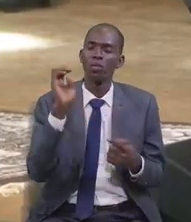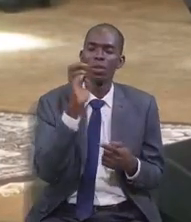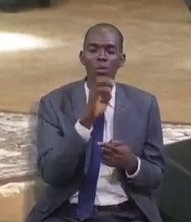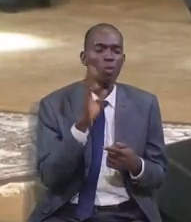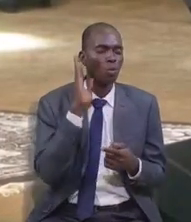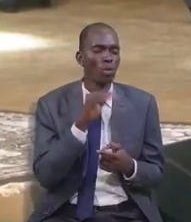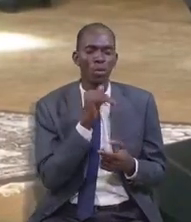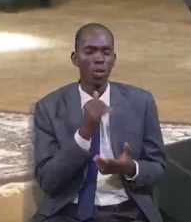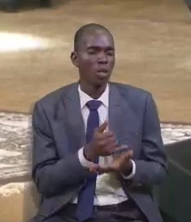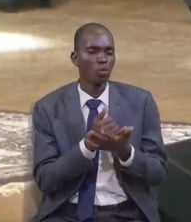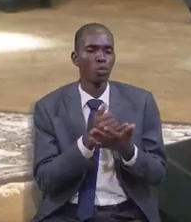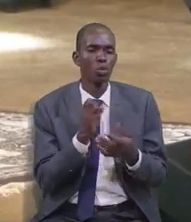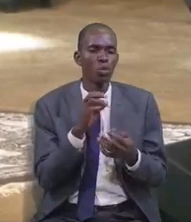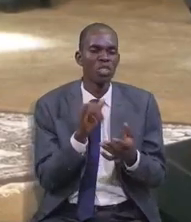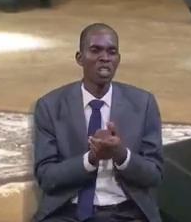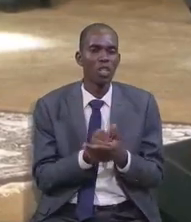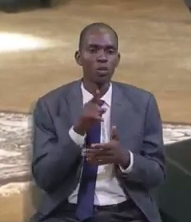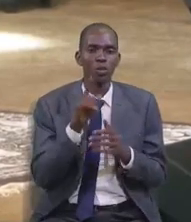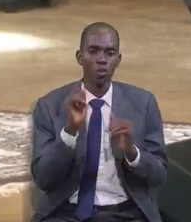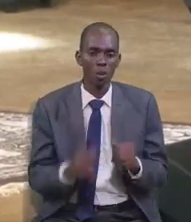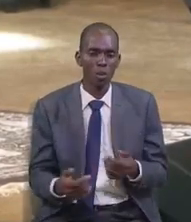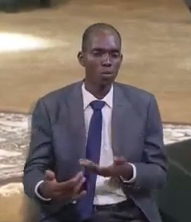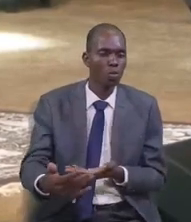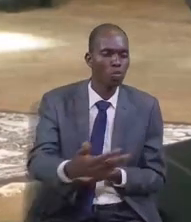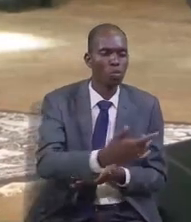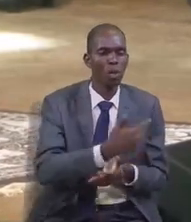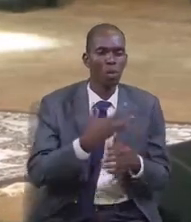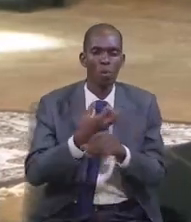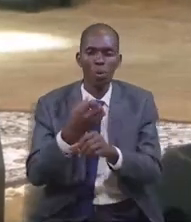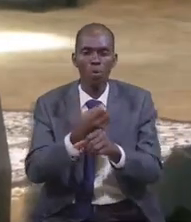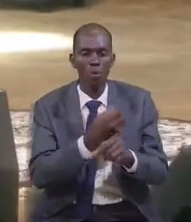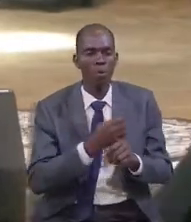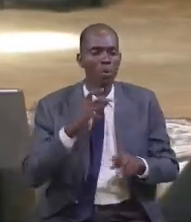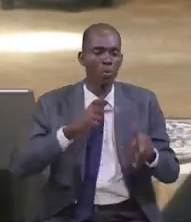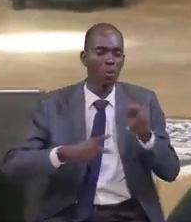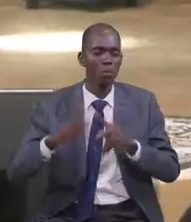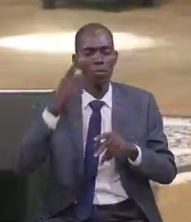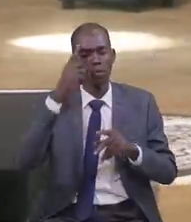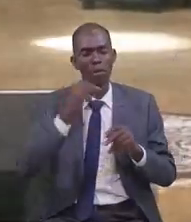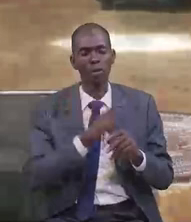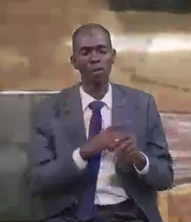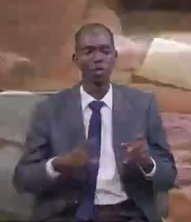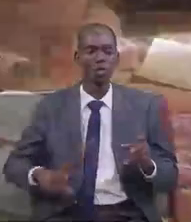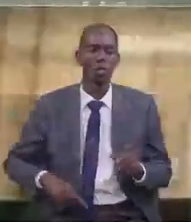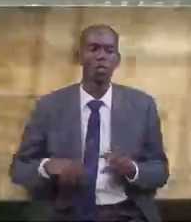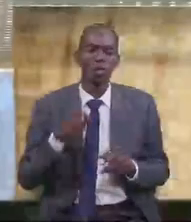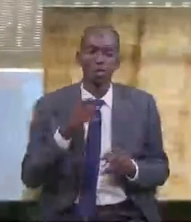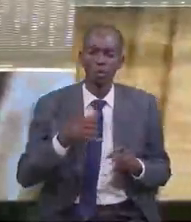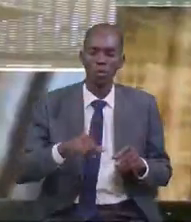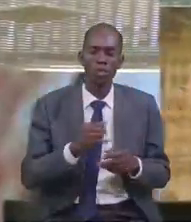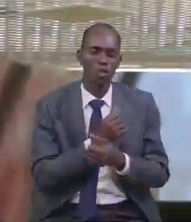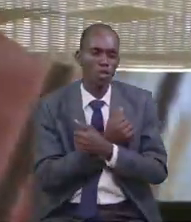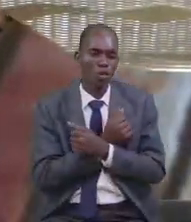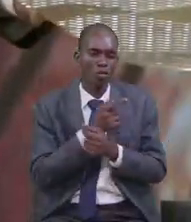que toi aussi tu peux les gagner. Mais tu fais cela parce que tu es de la chair. Quoi qu'au